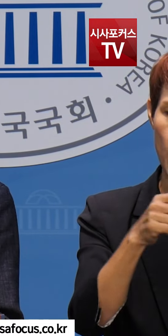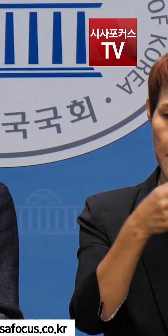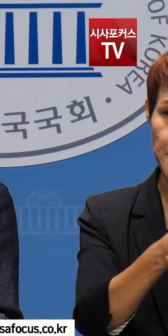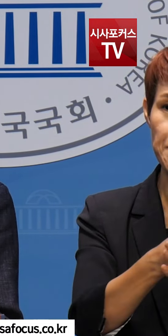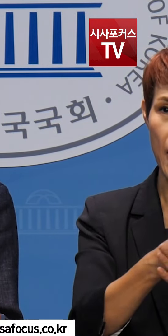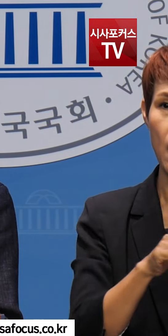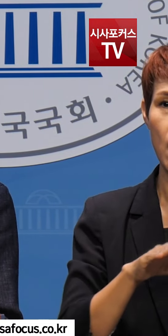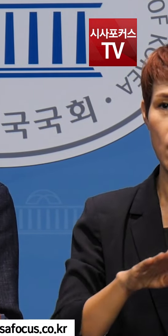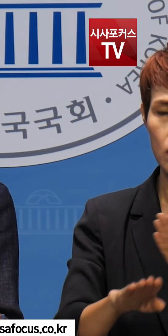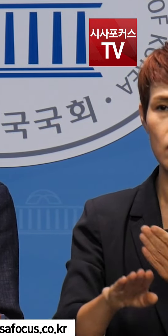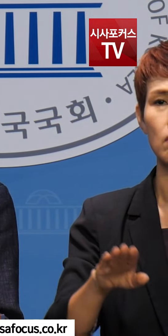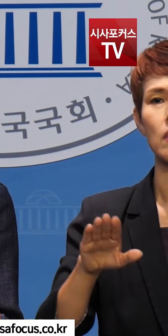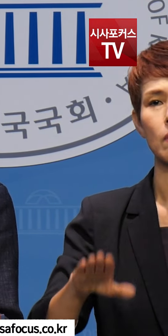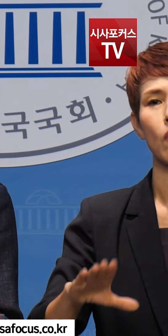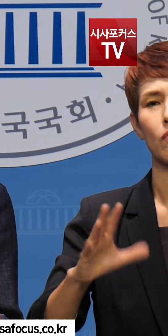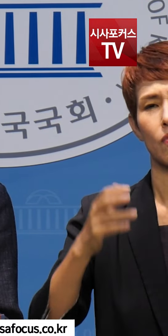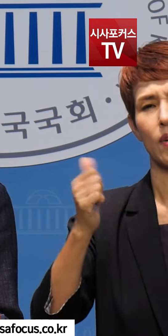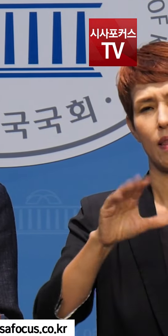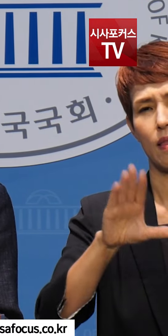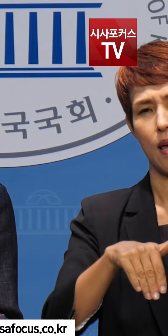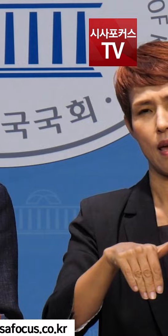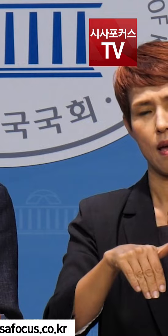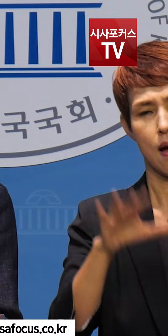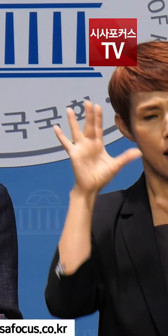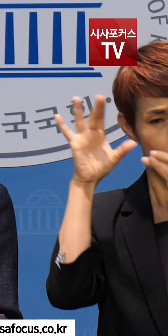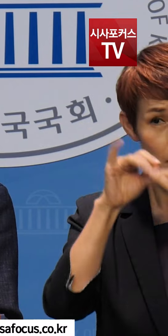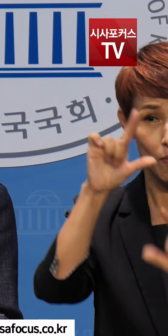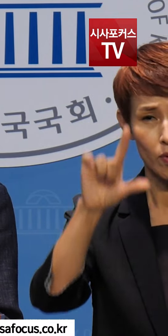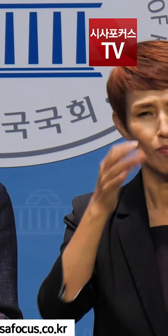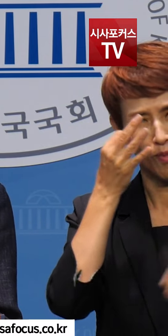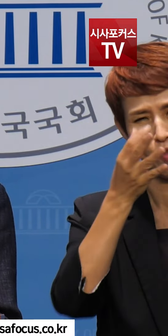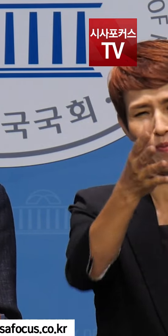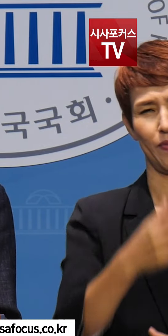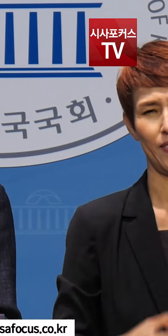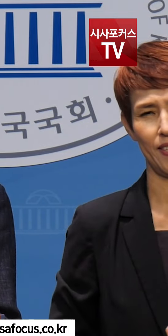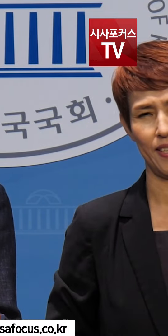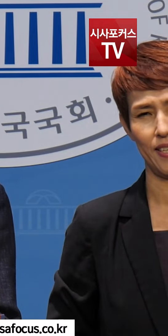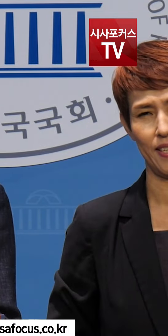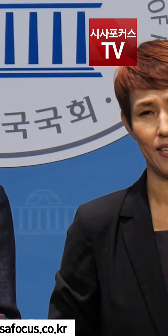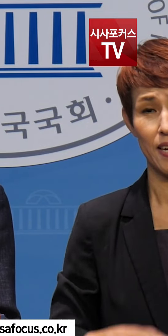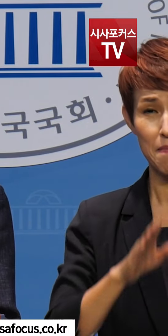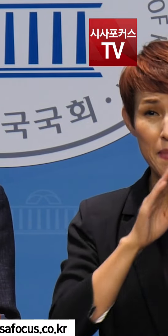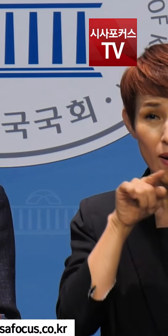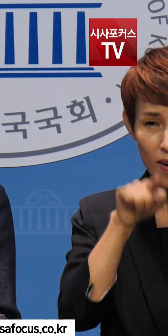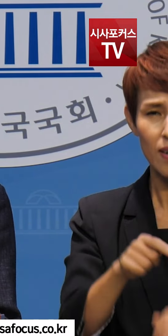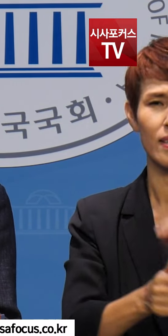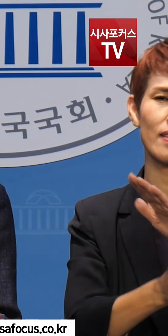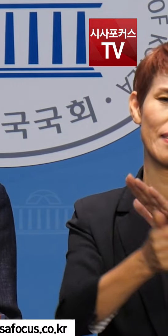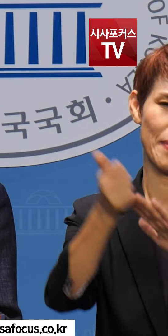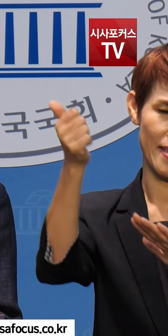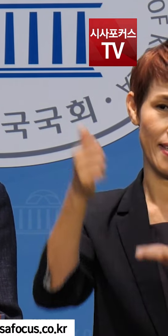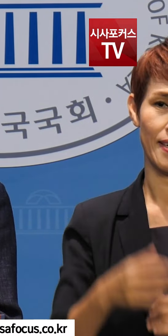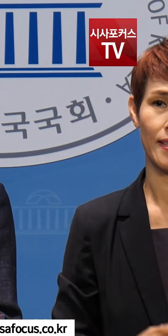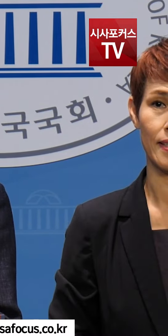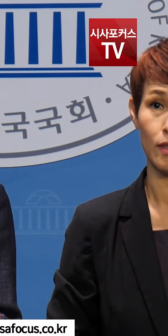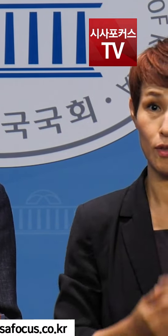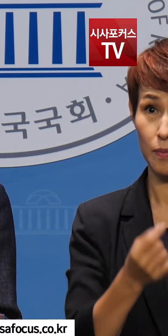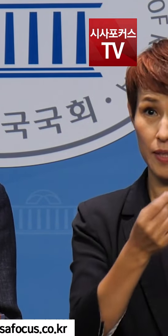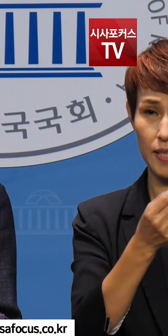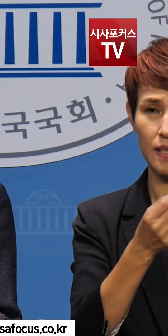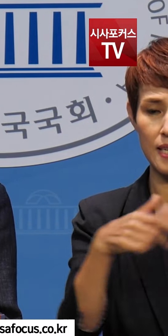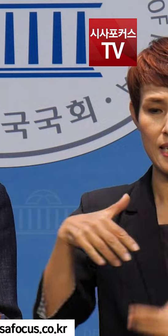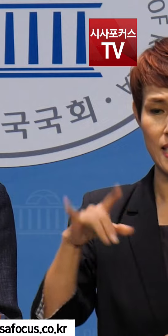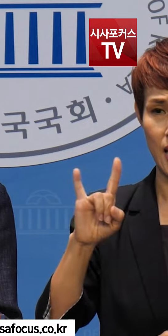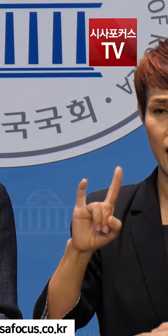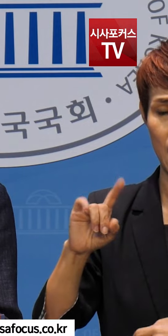합의 처리하는 모습을 국민에게 보여드립시다. 그게 희망이 됩니다. 둘,